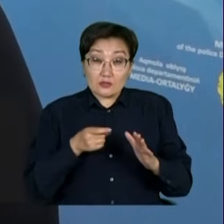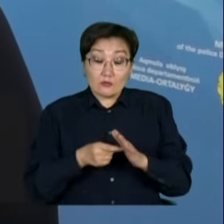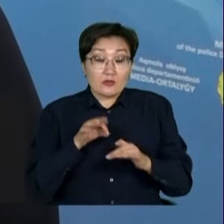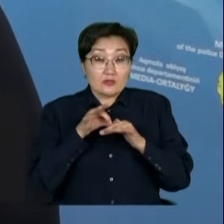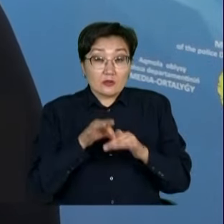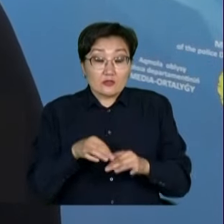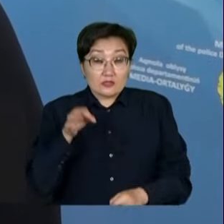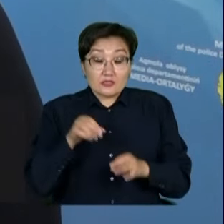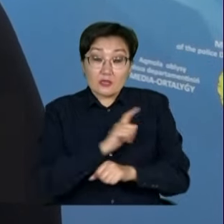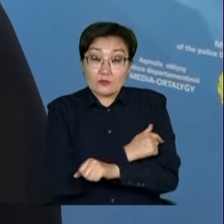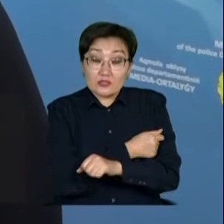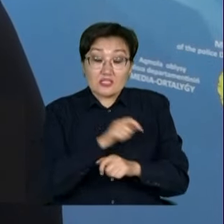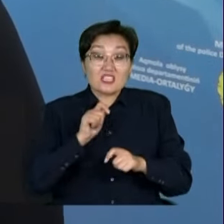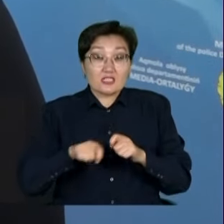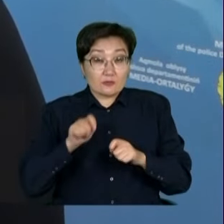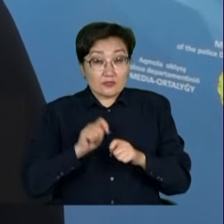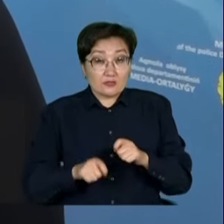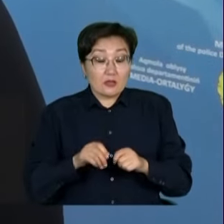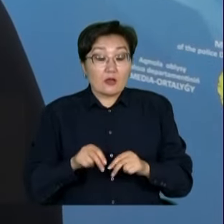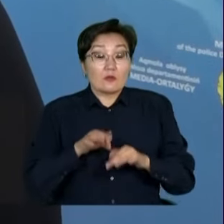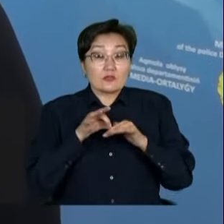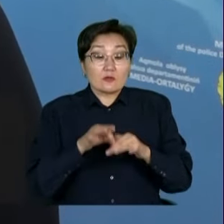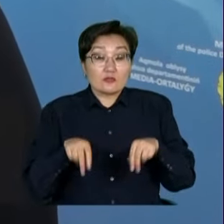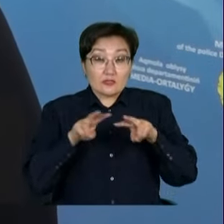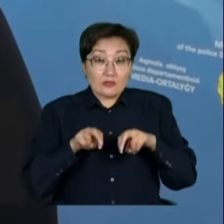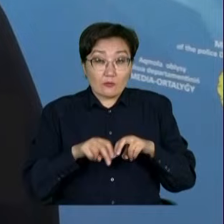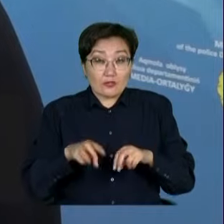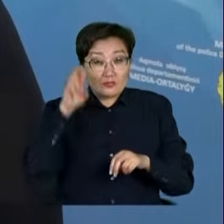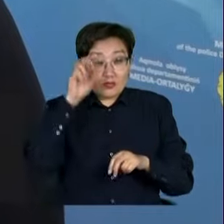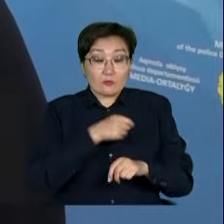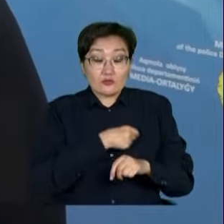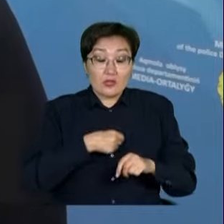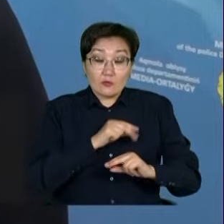Назначена судебно-медицинская экспертиза. Проводится проверка государственным инспектором труда.